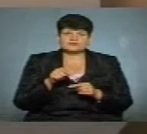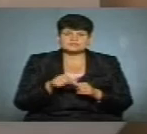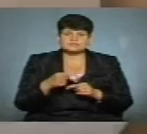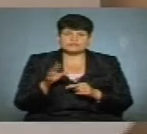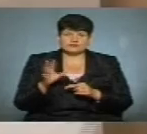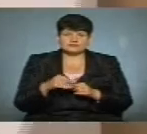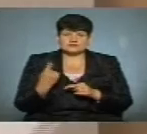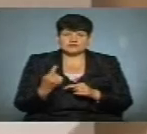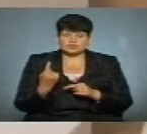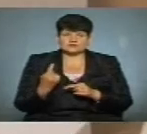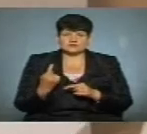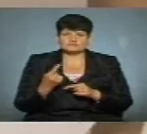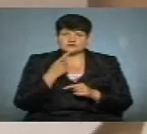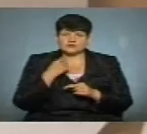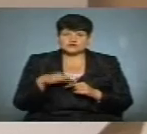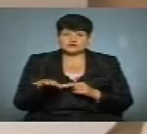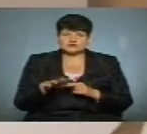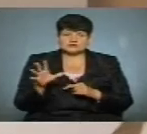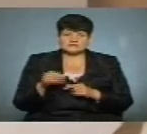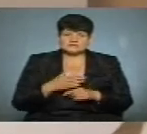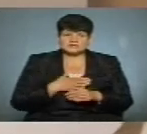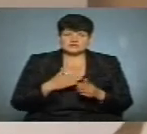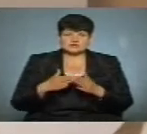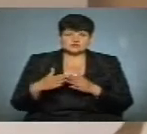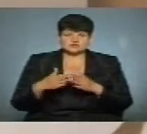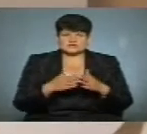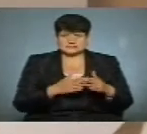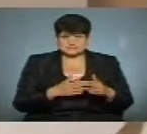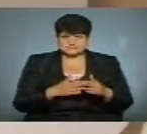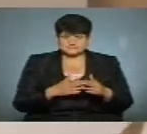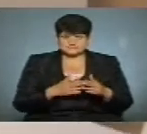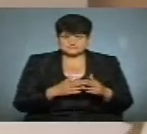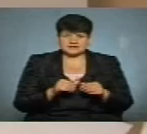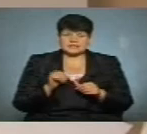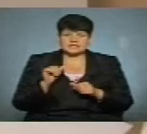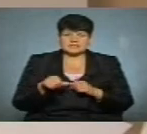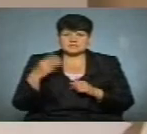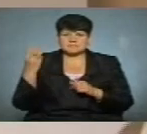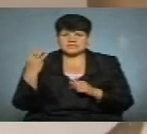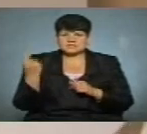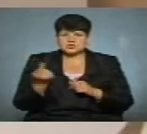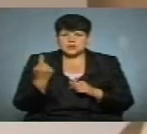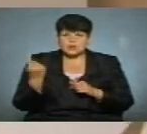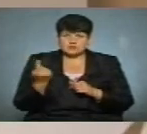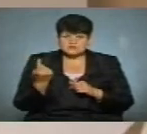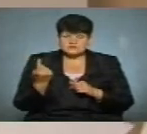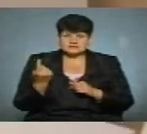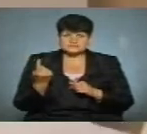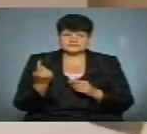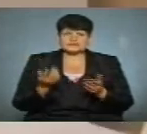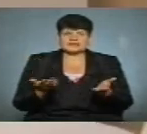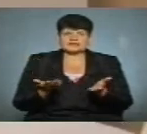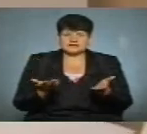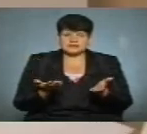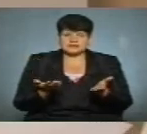всі в червоній зоні всі наші сусіди. Окрім Хмельницької області, ну, яка